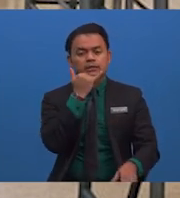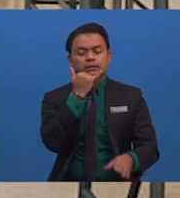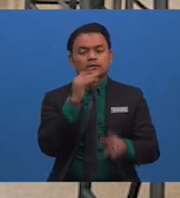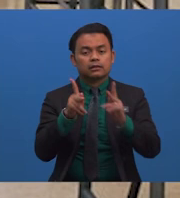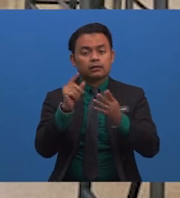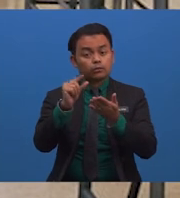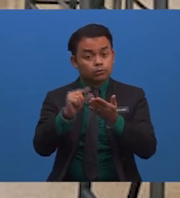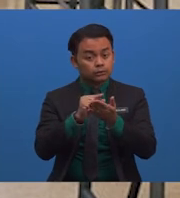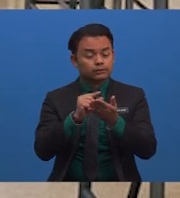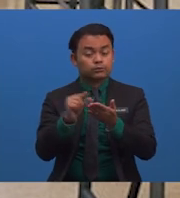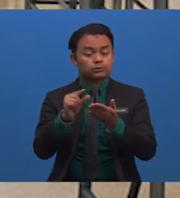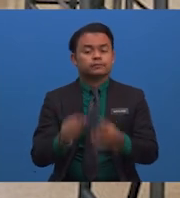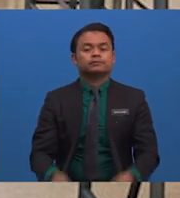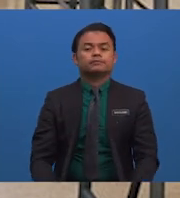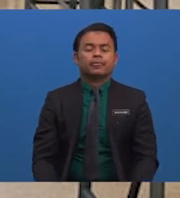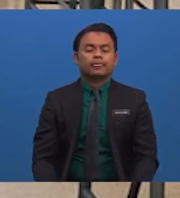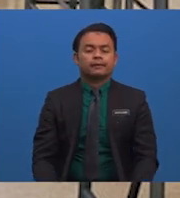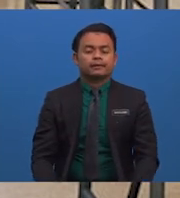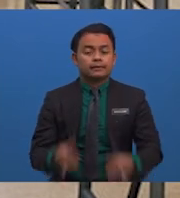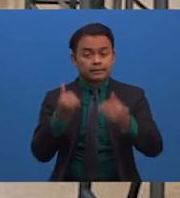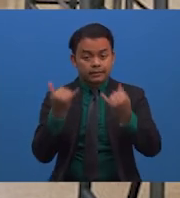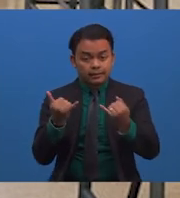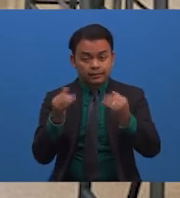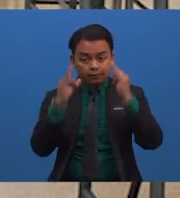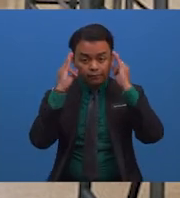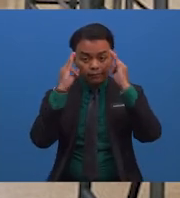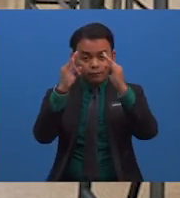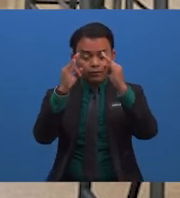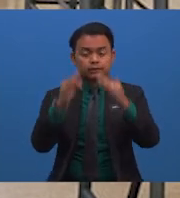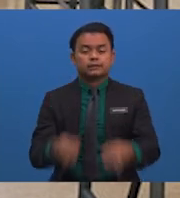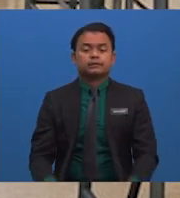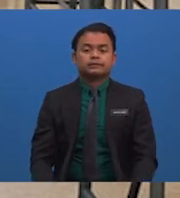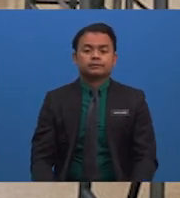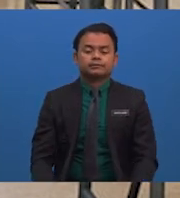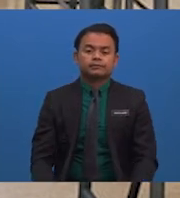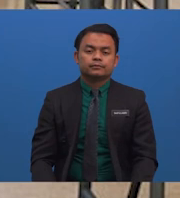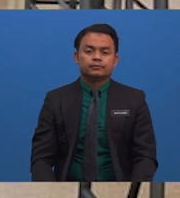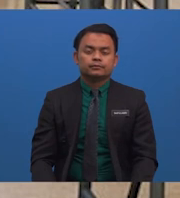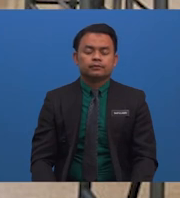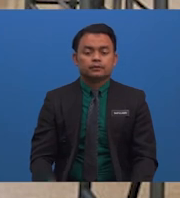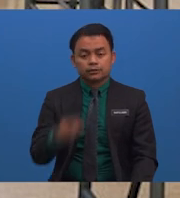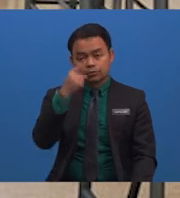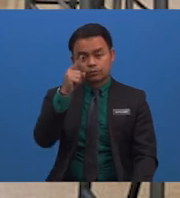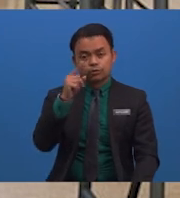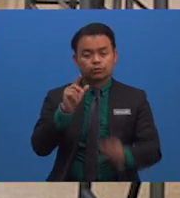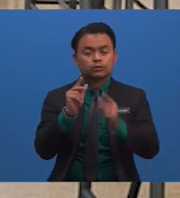Seterusnya, tumpukan perhatian kepada kata ganti nama diri orang kedua